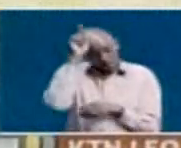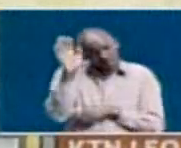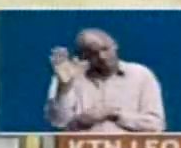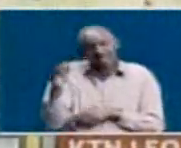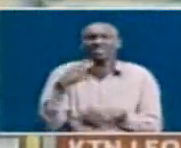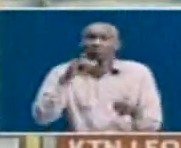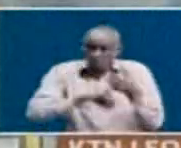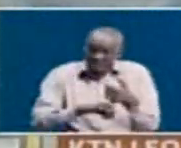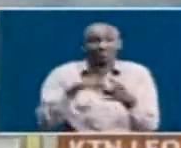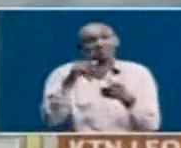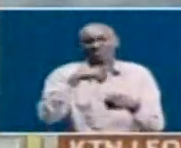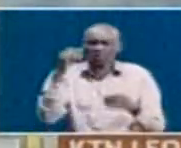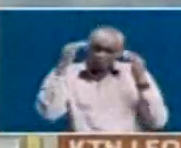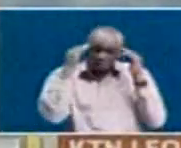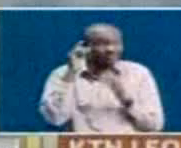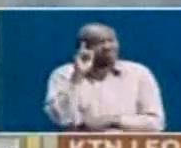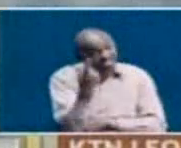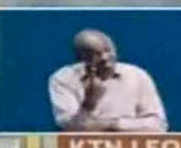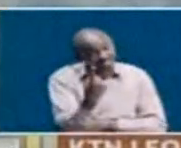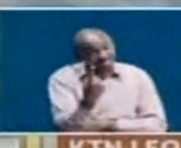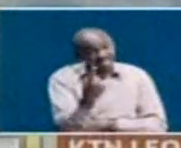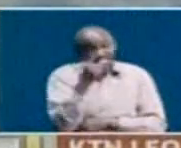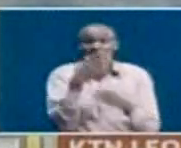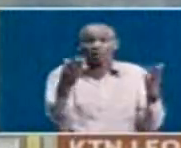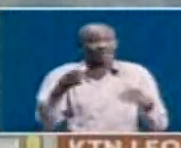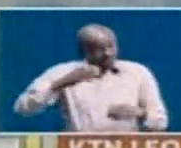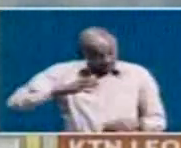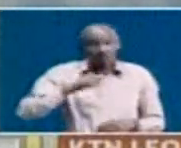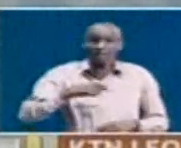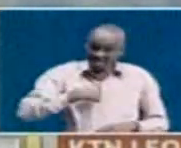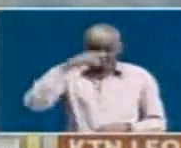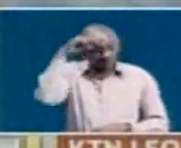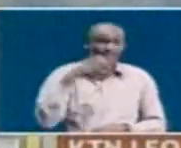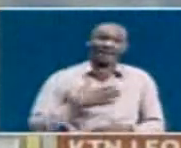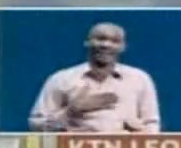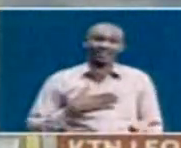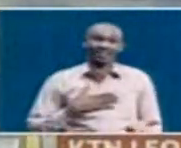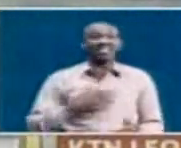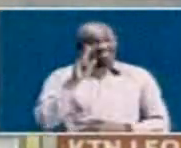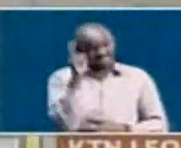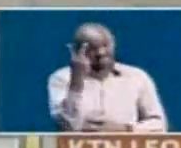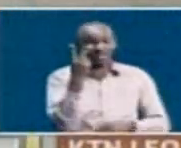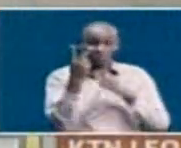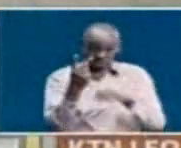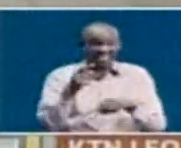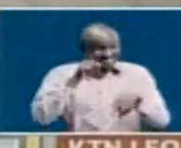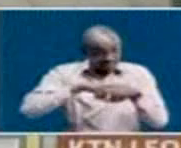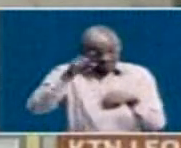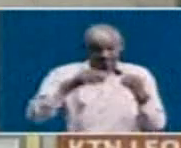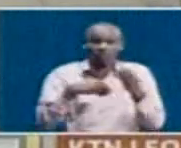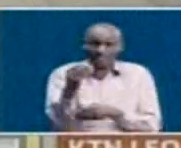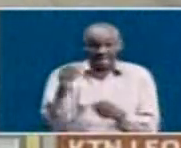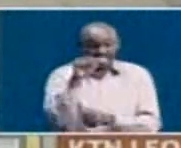ya kushtakiwa kwanza. Hiyo mali nitaiviche sababu imetoka jacho langu hilo. Jambo la pili, akenda kununua